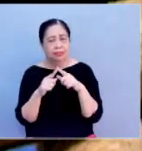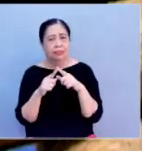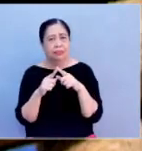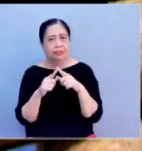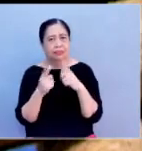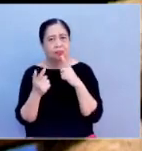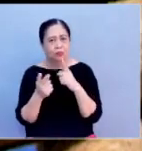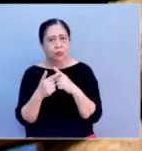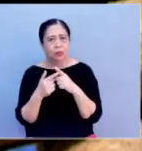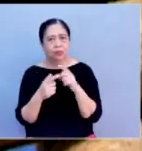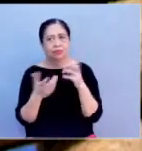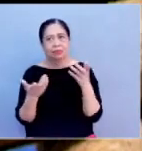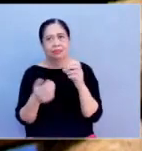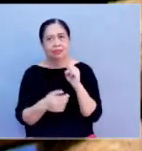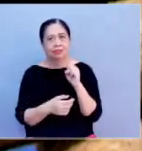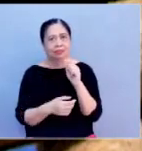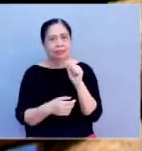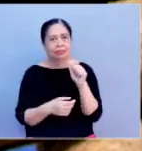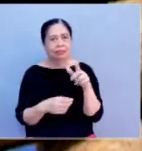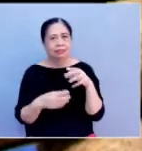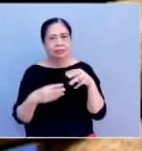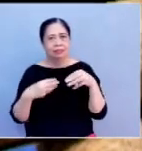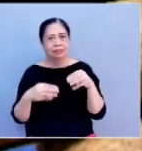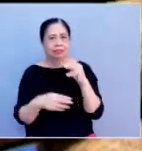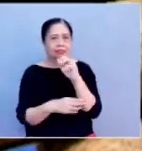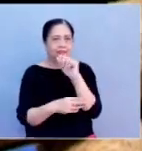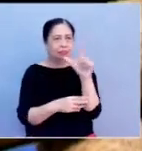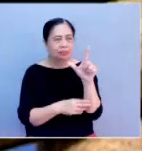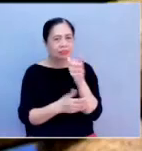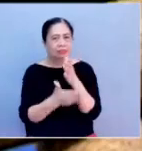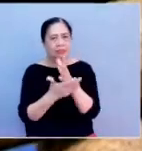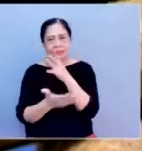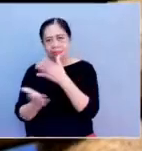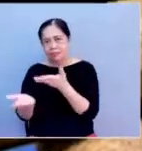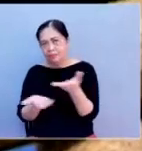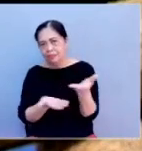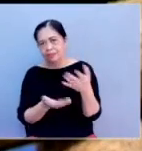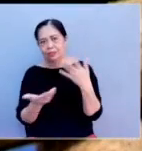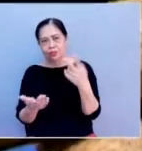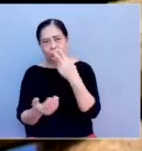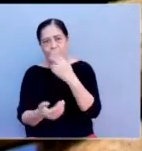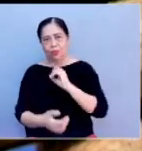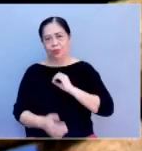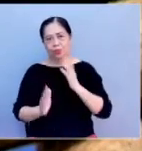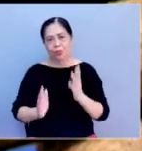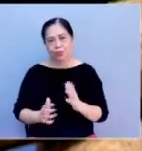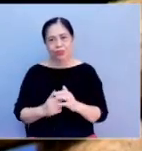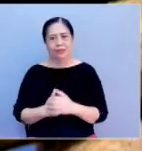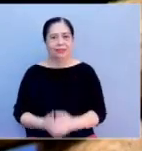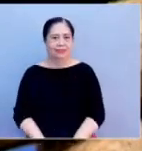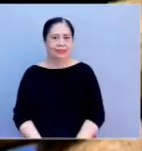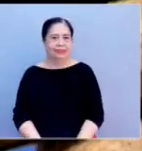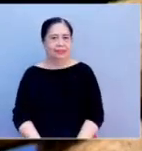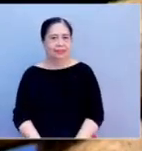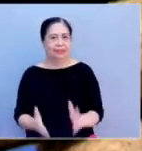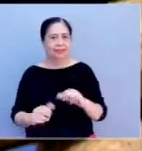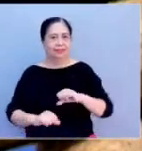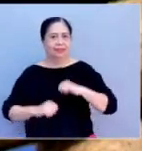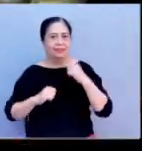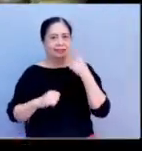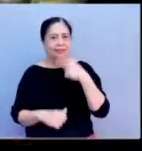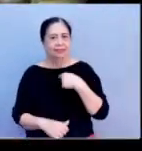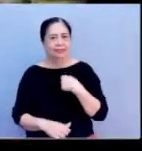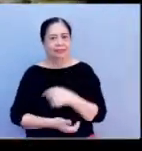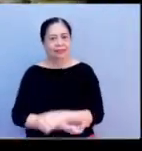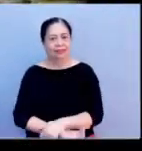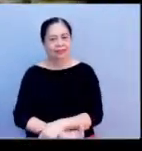mall. Tapos sasabi po, pupunta kami doon, makikita ni Mama, ni Papa na ano kung may-ari niyan, ganyan. Yung magiging proud sila sa akin, ganyan.